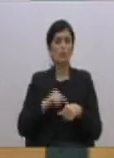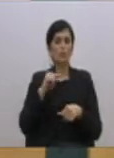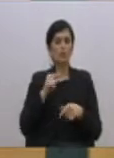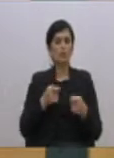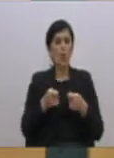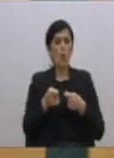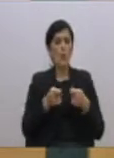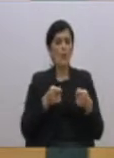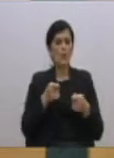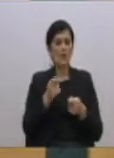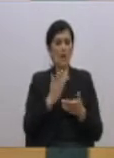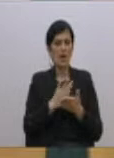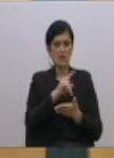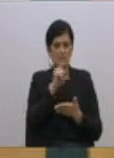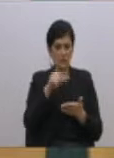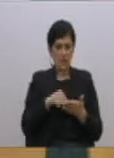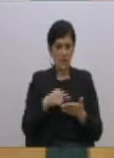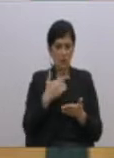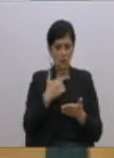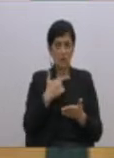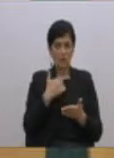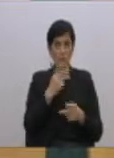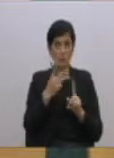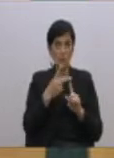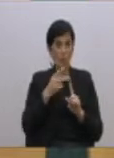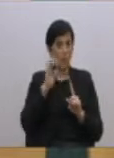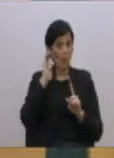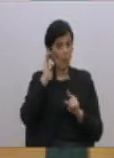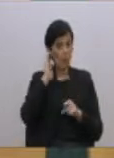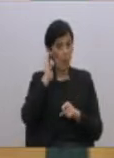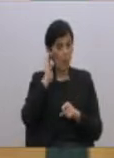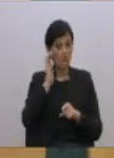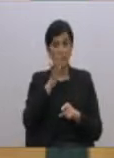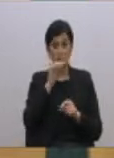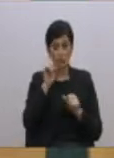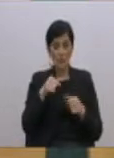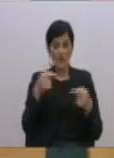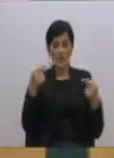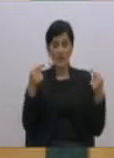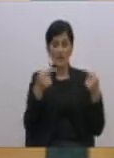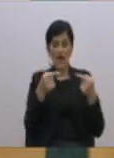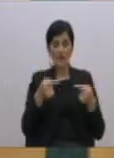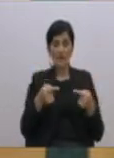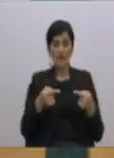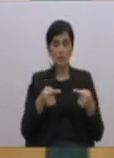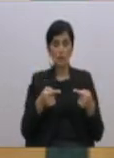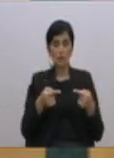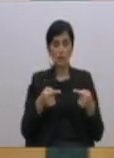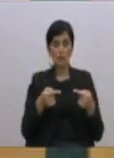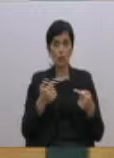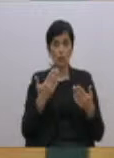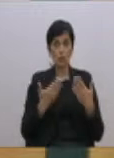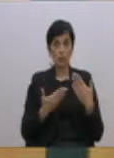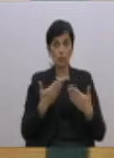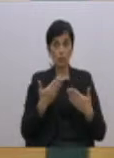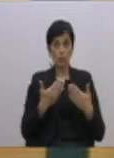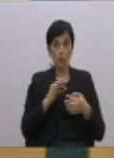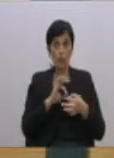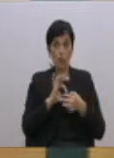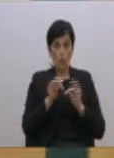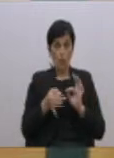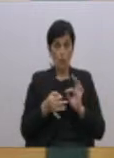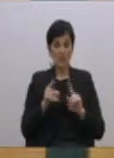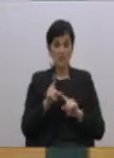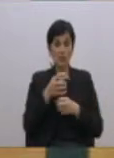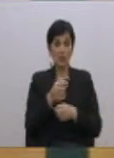საკითხები და ამასთან დაკავშირებით ჩვენ ვიმუშავებთ და მეორე მოსმენა შეიძლება დავაზუსტოთ კიდეც და თუ კონკრეტული ისეთი